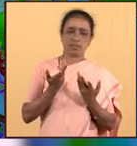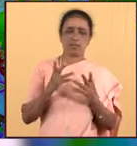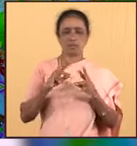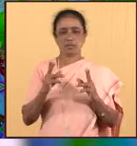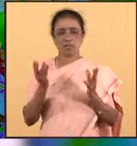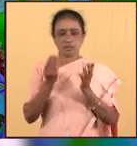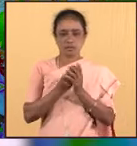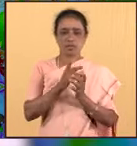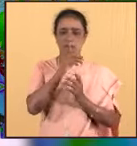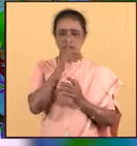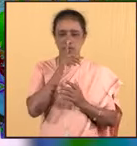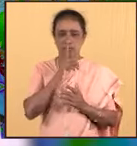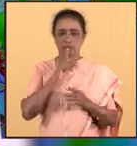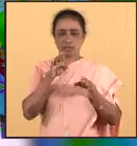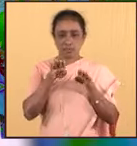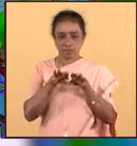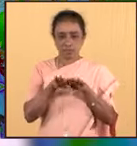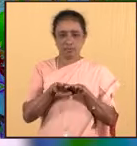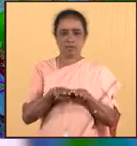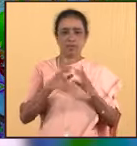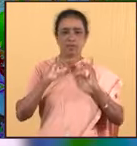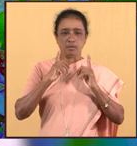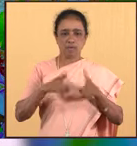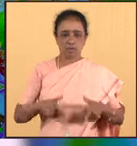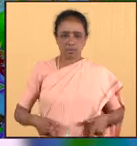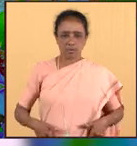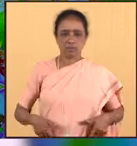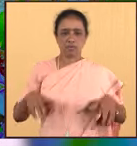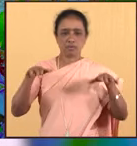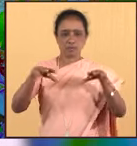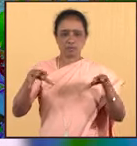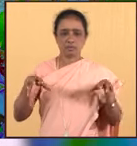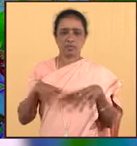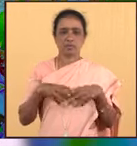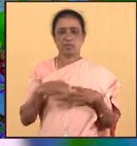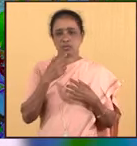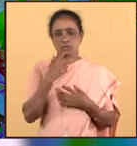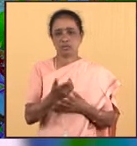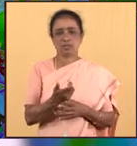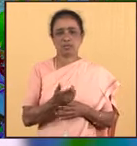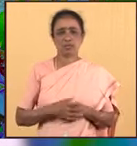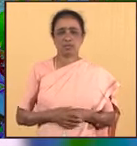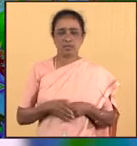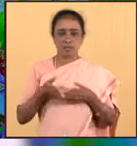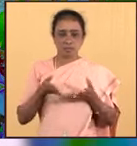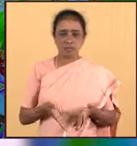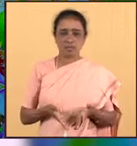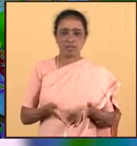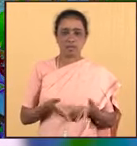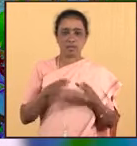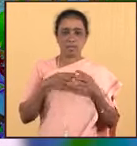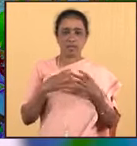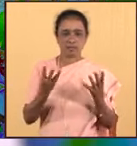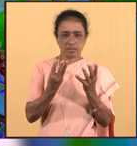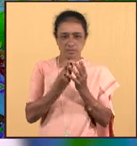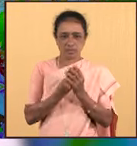சமயத்தை சாராதவர்களும் அமைதியுடன் இணக்கமாக வாழ்வதற்கான சமூகத்தை சமய சார்பின்மை என்று சொல்கிறோம். இந்த